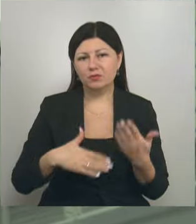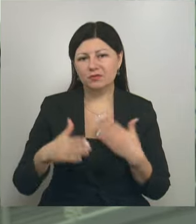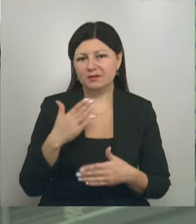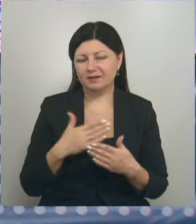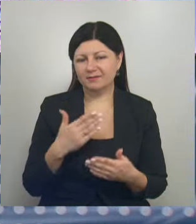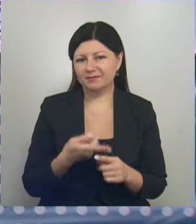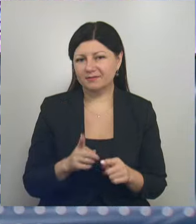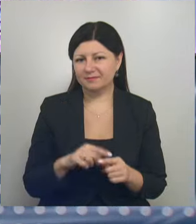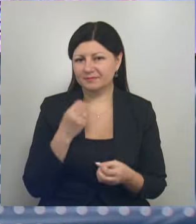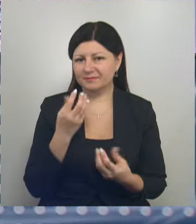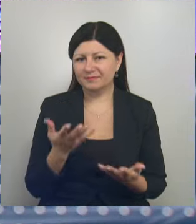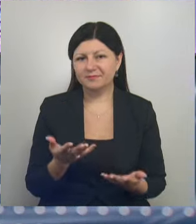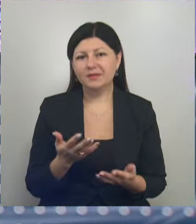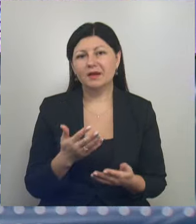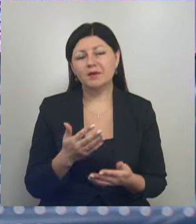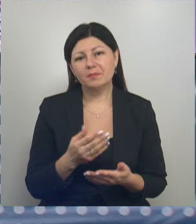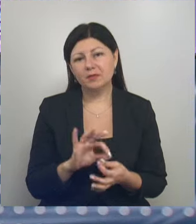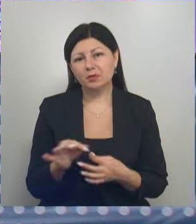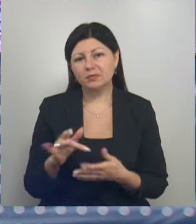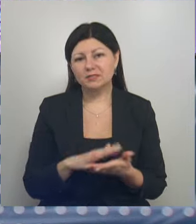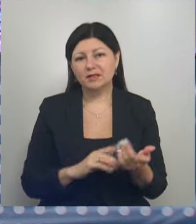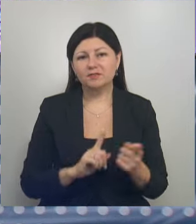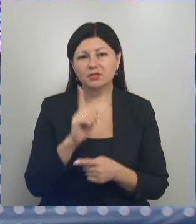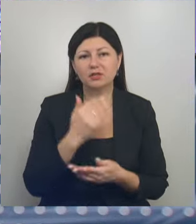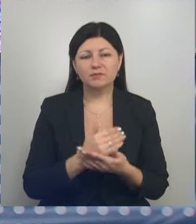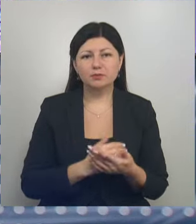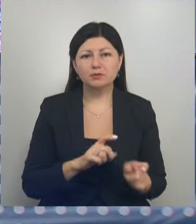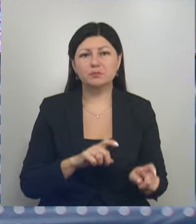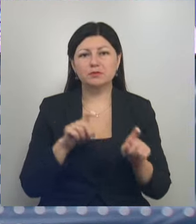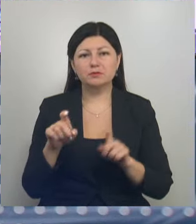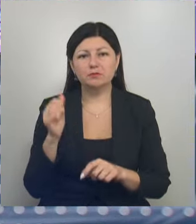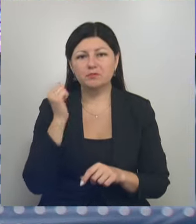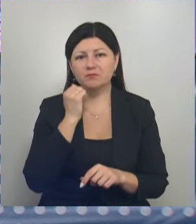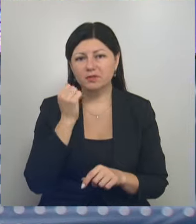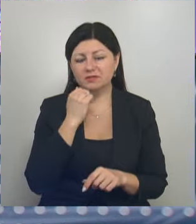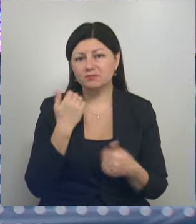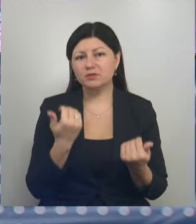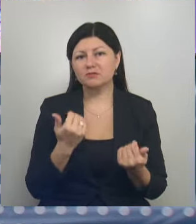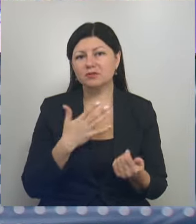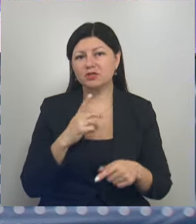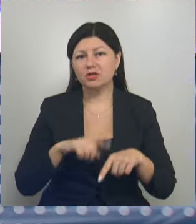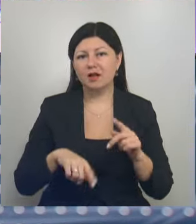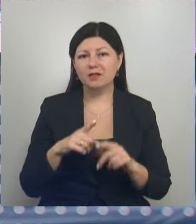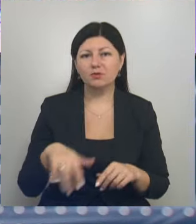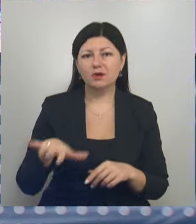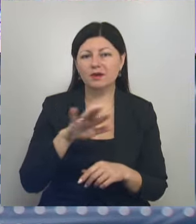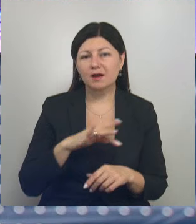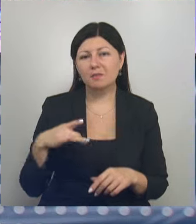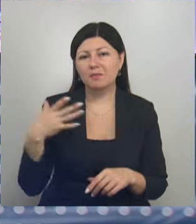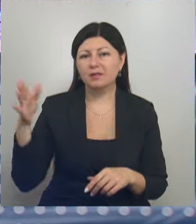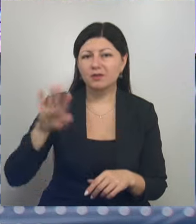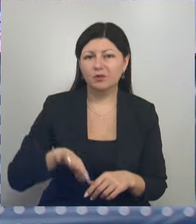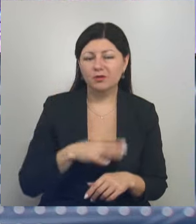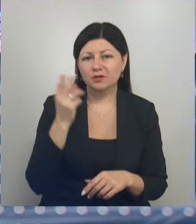области? Подробности далее. А в начале выпуска перенесемся в Москву. Сегодня наш родной край белых гор и